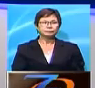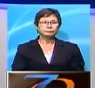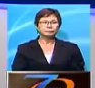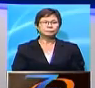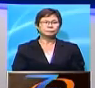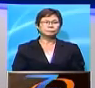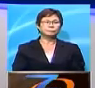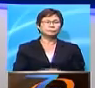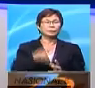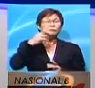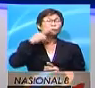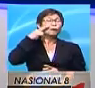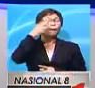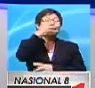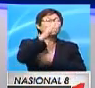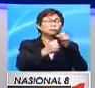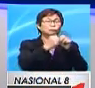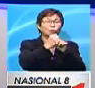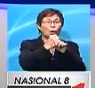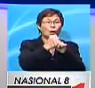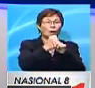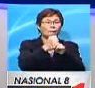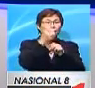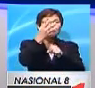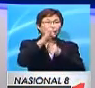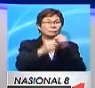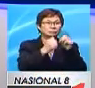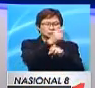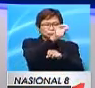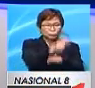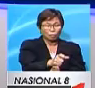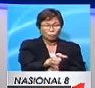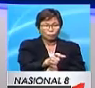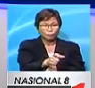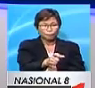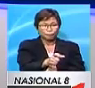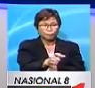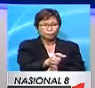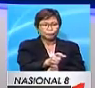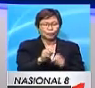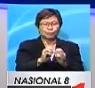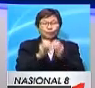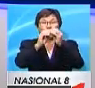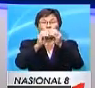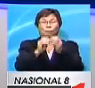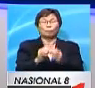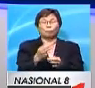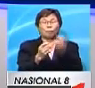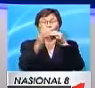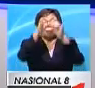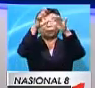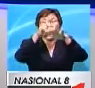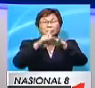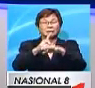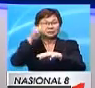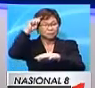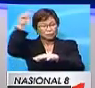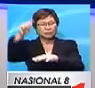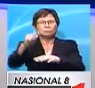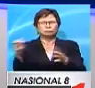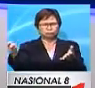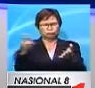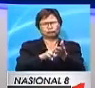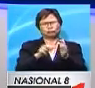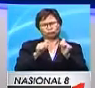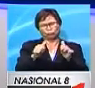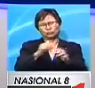remaja 14 tahun Mohammad Haikal Firdaus Mohamad Abdullah mangsa merc pertama di Terengganu dilaporkan dalam keadaan stabil selepas